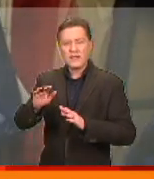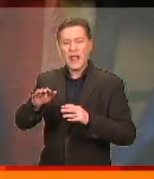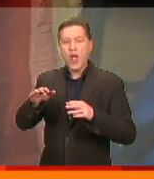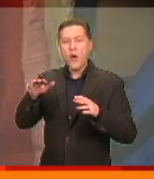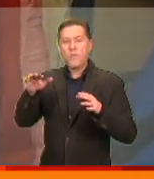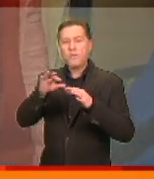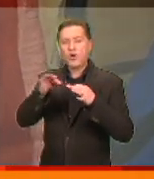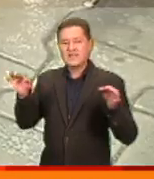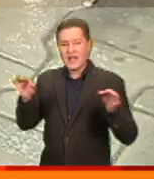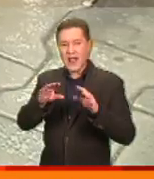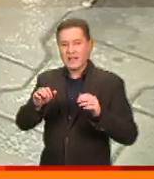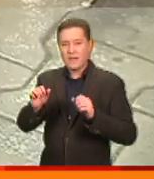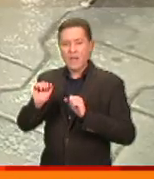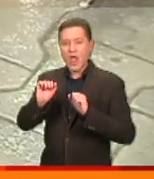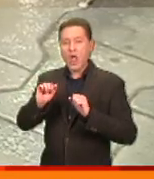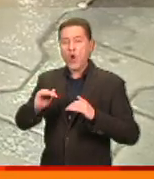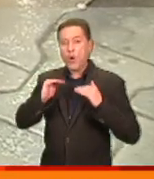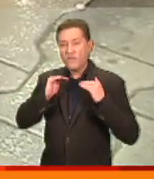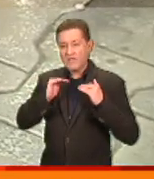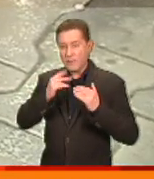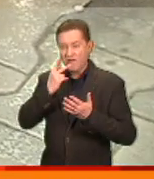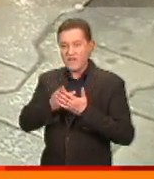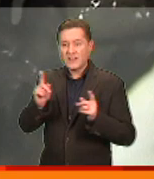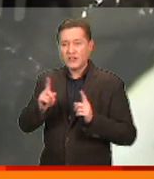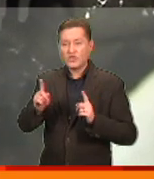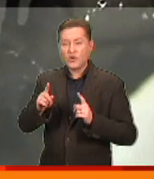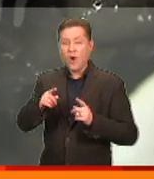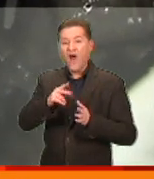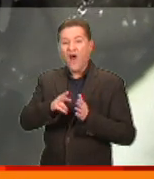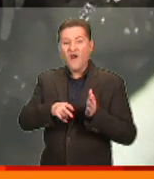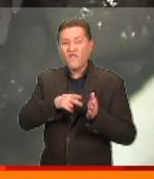та ковдрами. І зовні досі видно, що вагон обмерз.